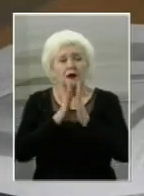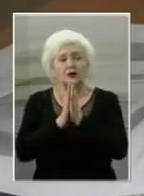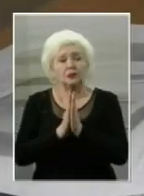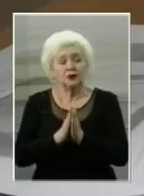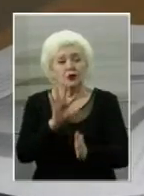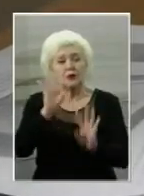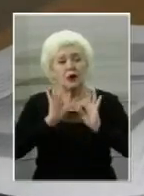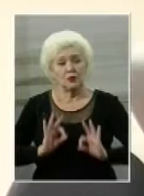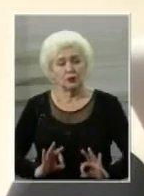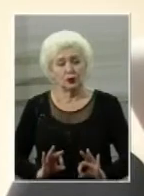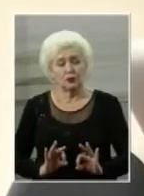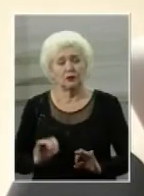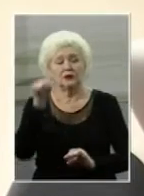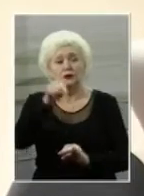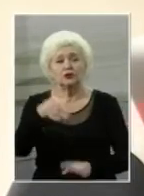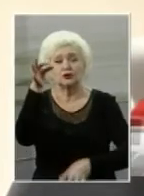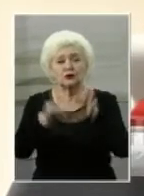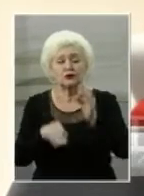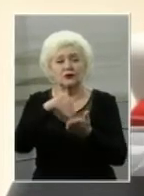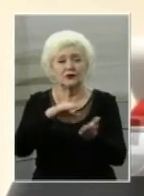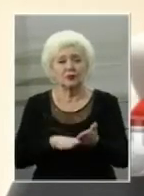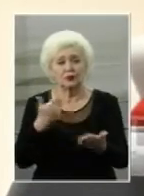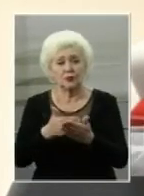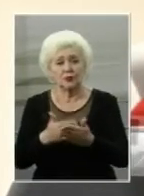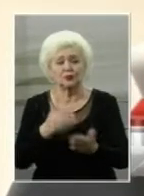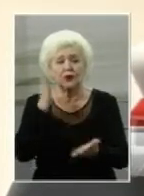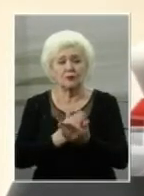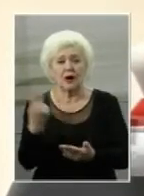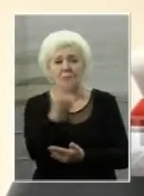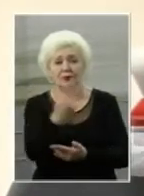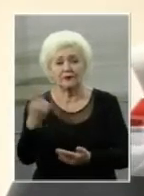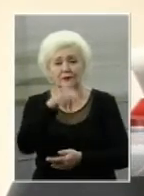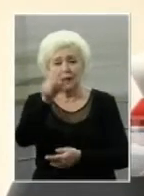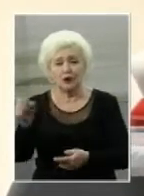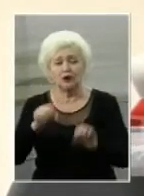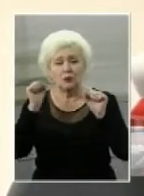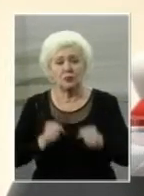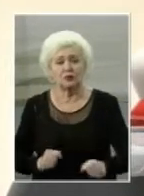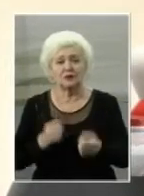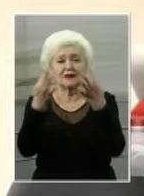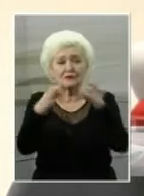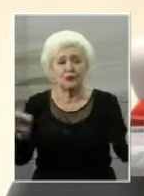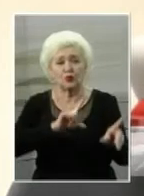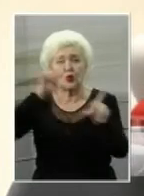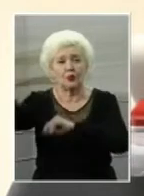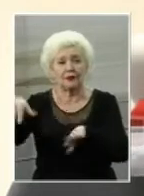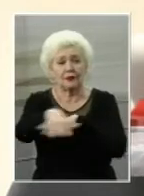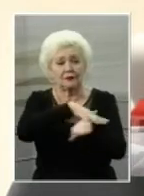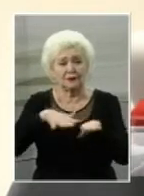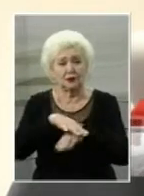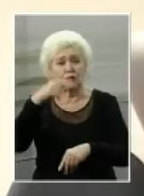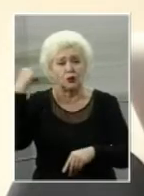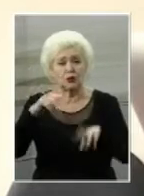клопотання прокурора. Те, що суддя враховує, що підозрюваний має подвійне громадянство, тобто може безперешкодно виїхати на територію Російської